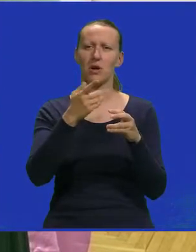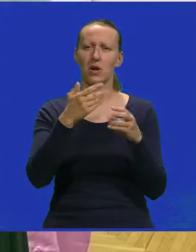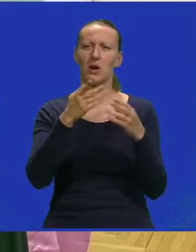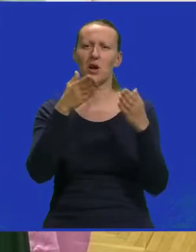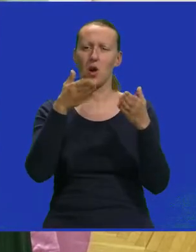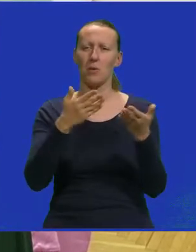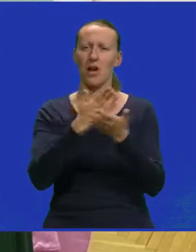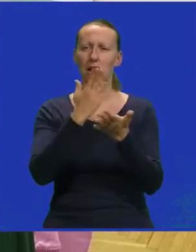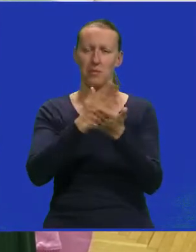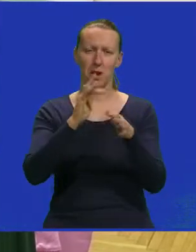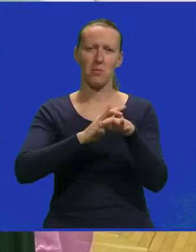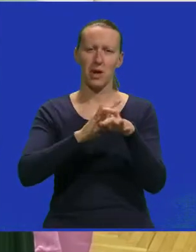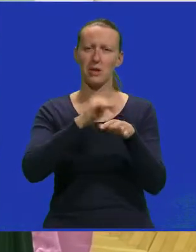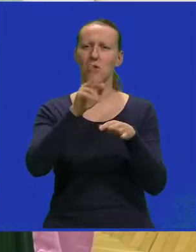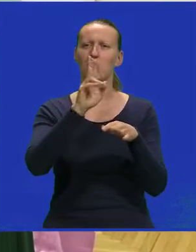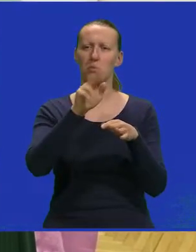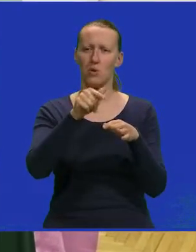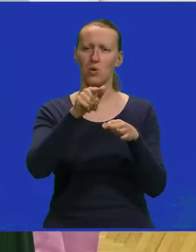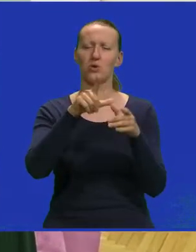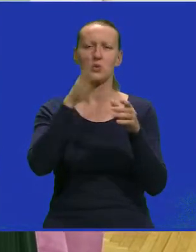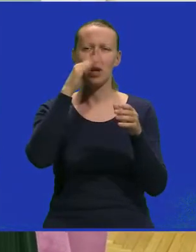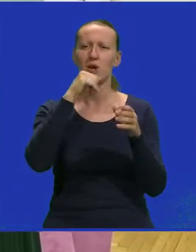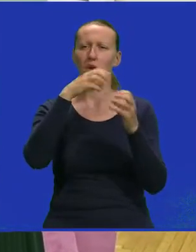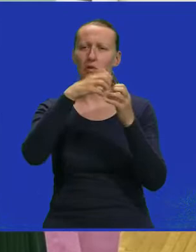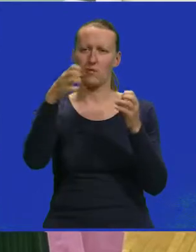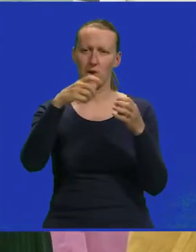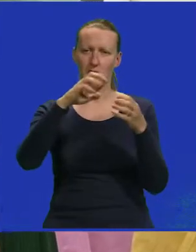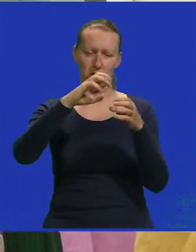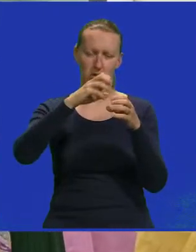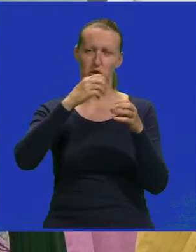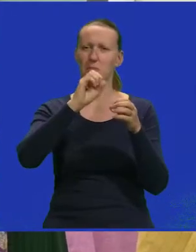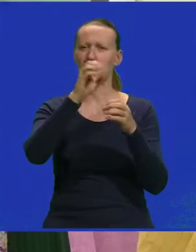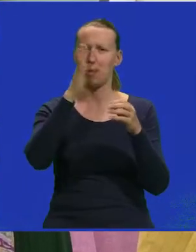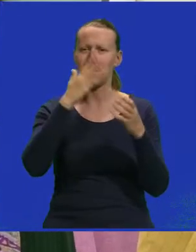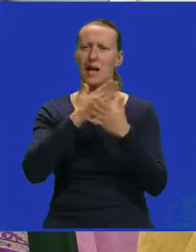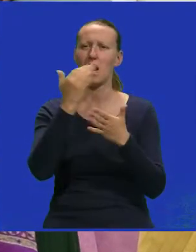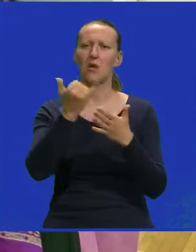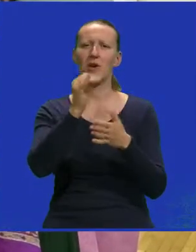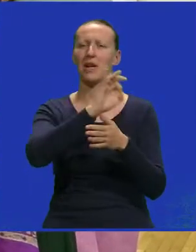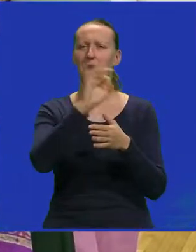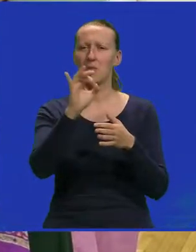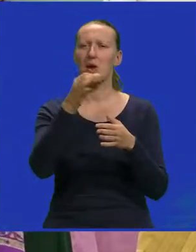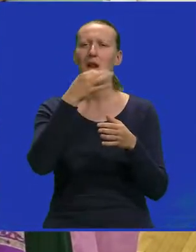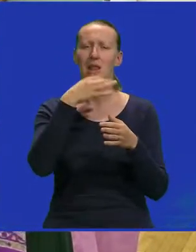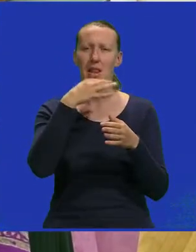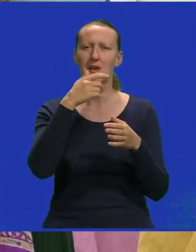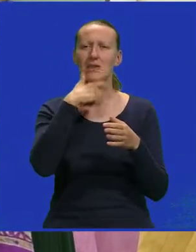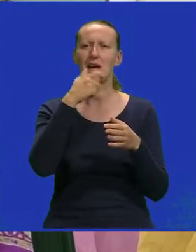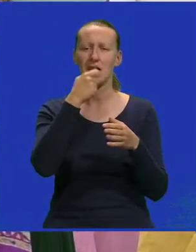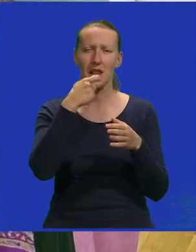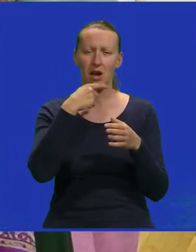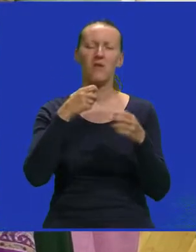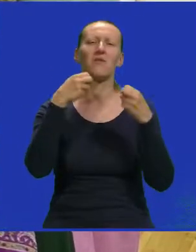komunalni. Tako je, kad bi to bilo prazno, to bi moglo znači u staklo i odvojili bismo plastiku u plastiku. Ali uvijek je najbolje lijekove, stare